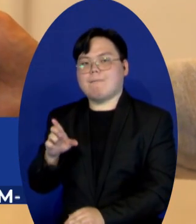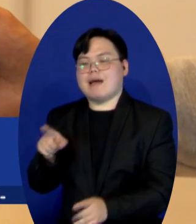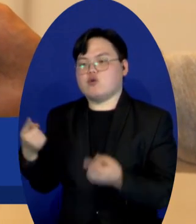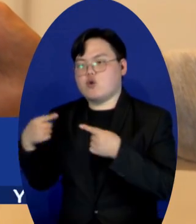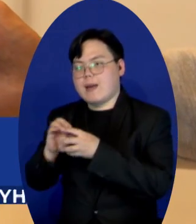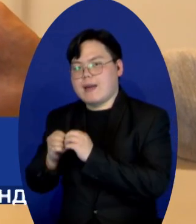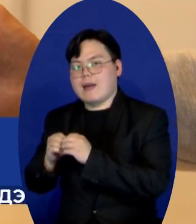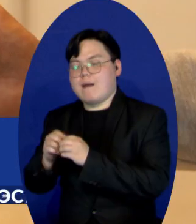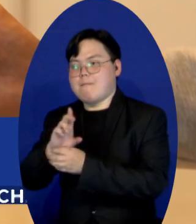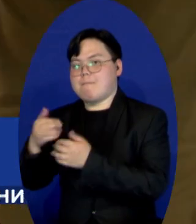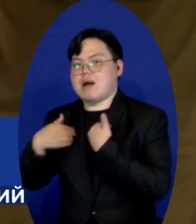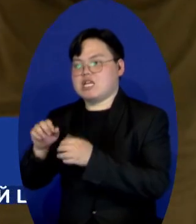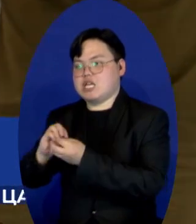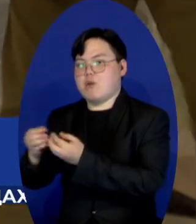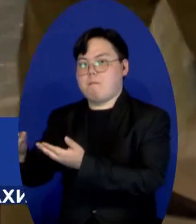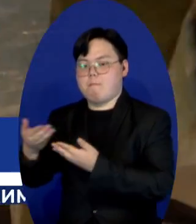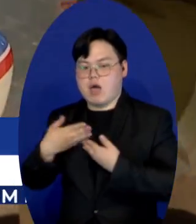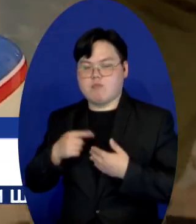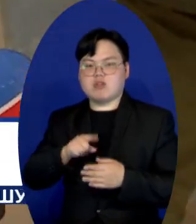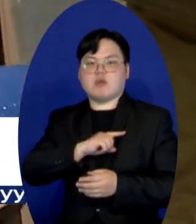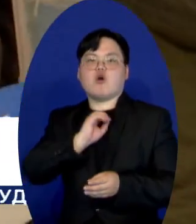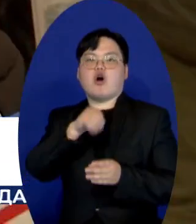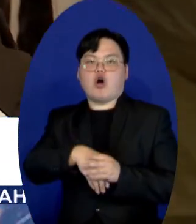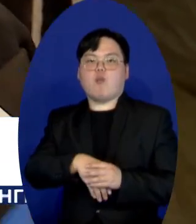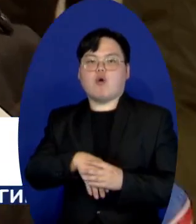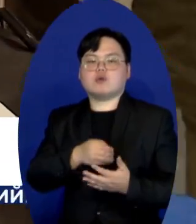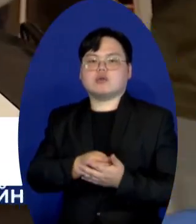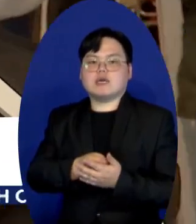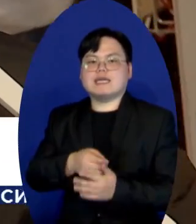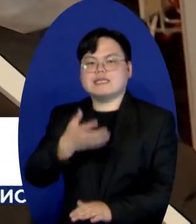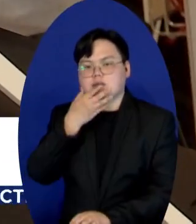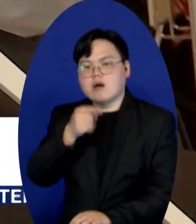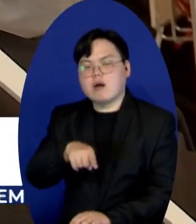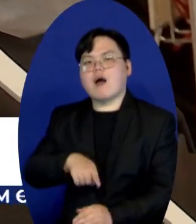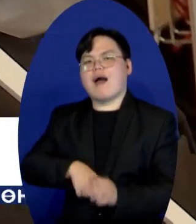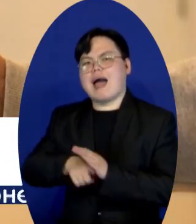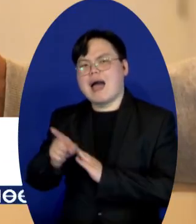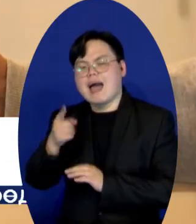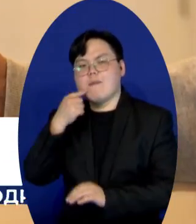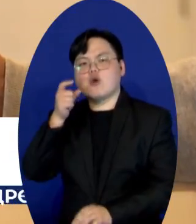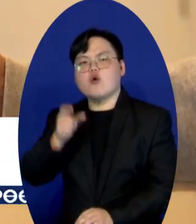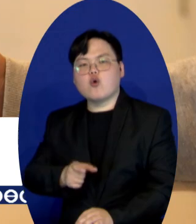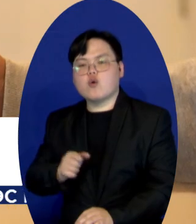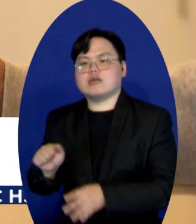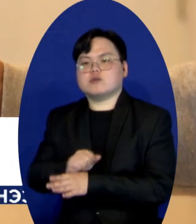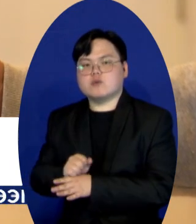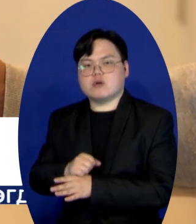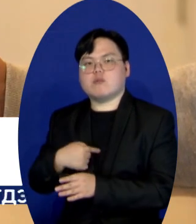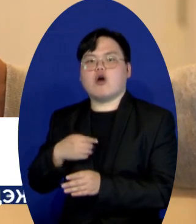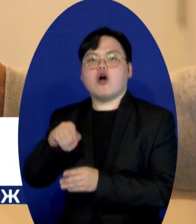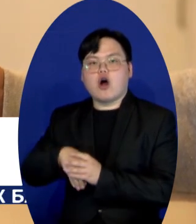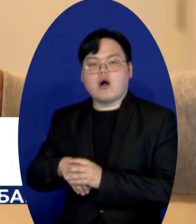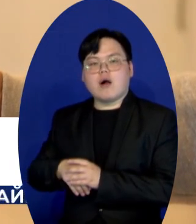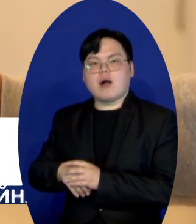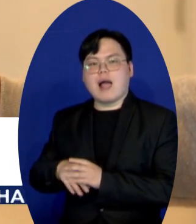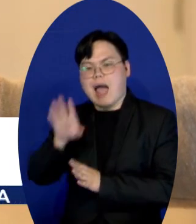онгоцоор оролцсон байгаа. Яг энэ төр гэж одоо яг ингээд төвшинлээд байхаар гоо яг анхны удаагийн анхны эмэгтэй тамирчид бэлтгэгдсэн учраас ерөнхийдөө бол